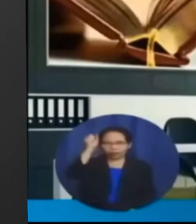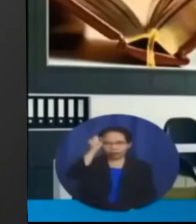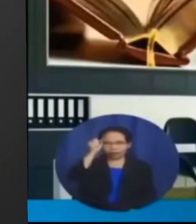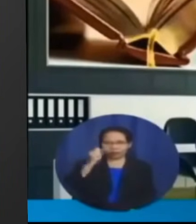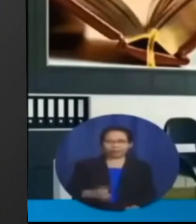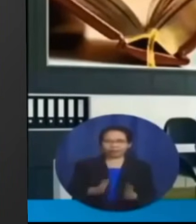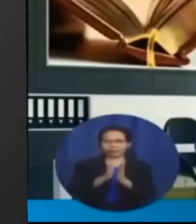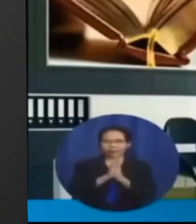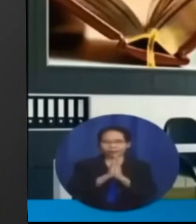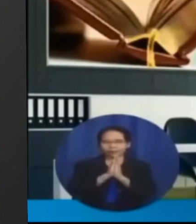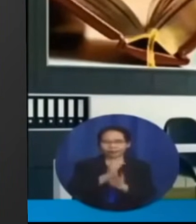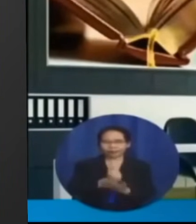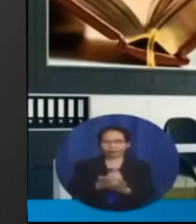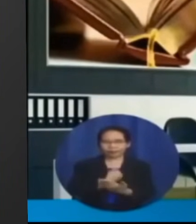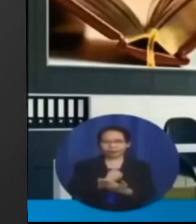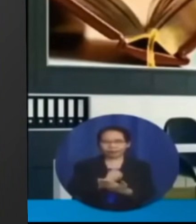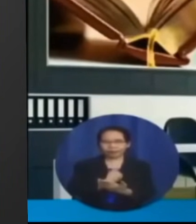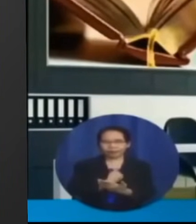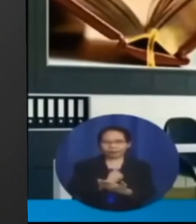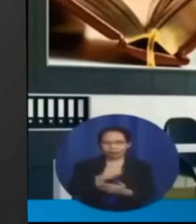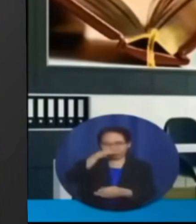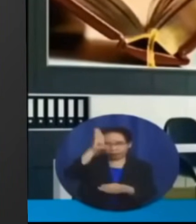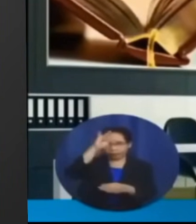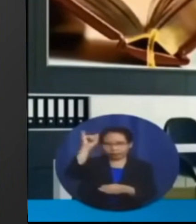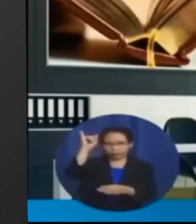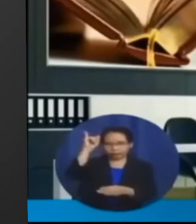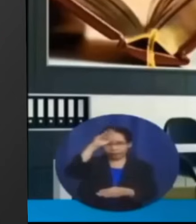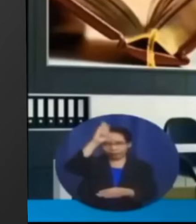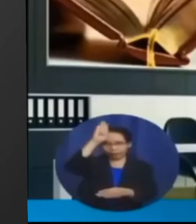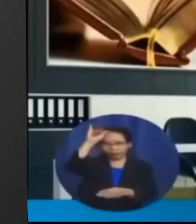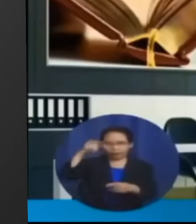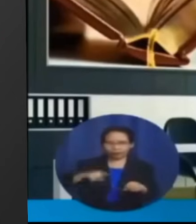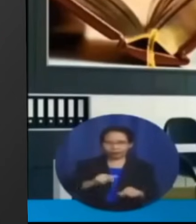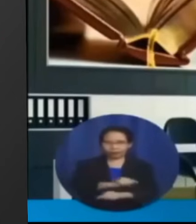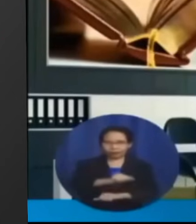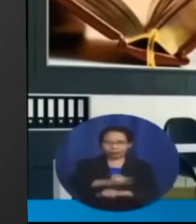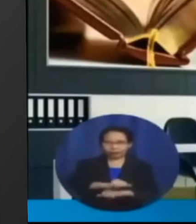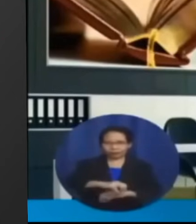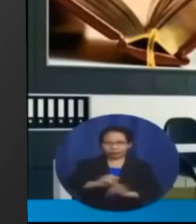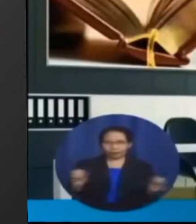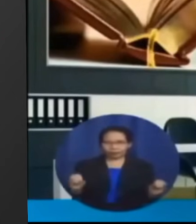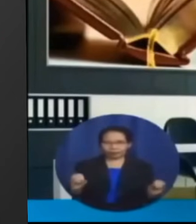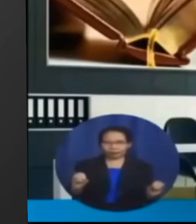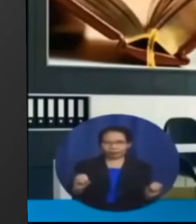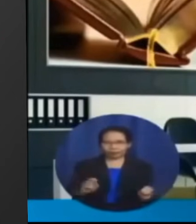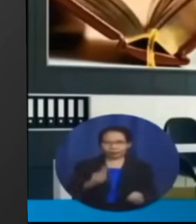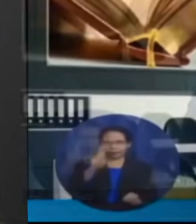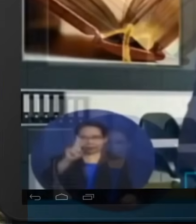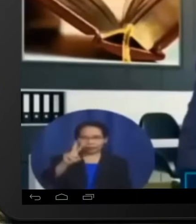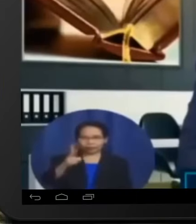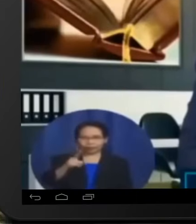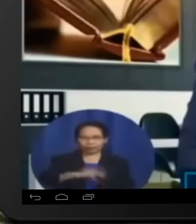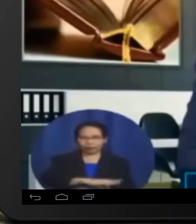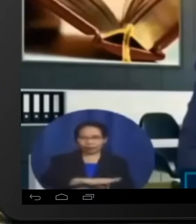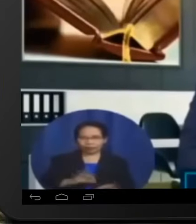Lumapit siya sa akin. Kaili, asa apalit ako nun. Pinintahan niya ako dun sa aking office sa taas, sa second